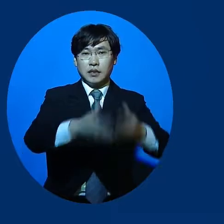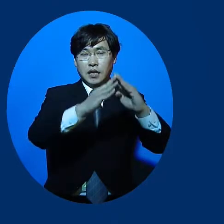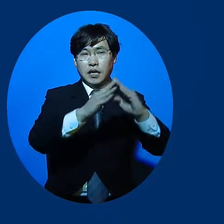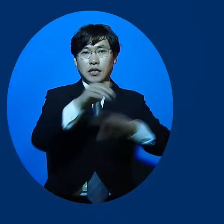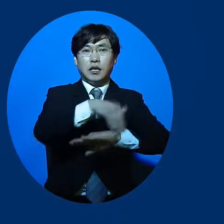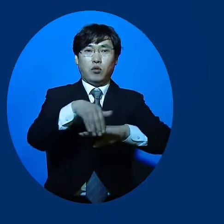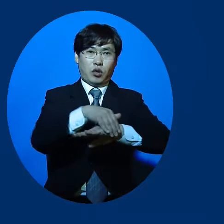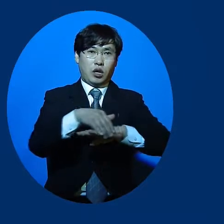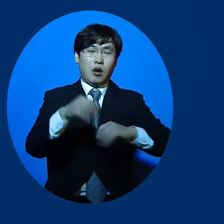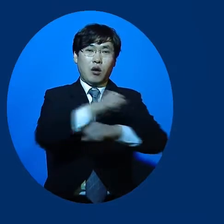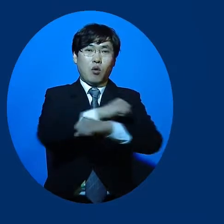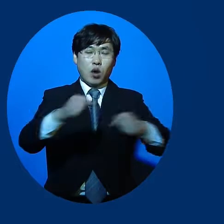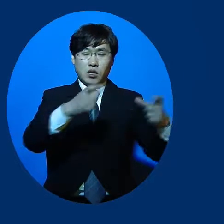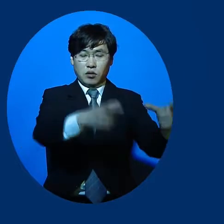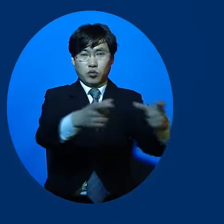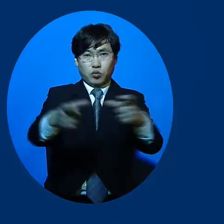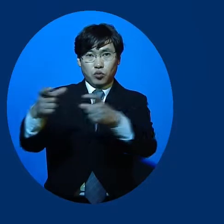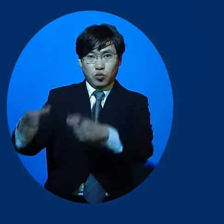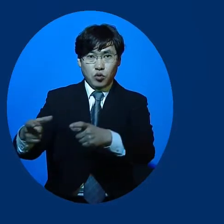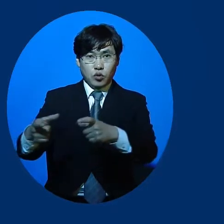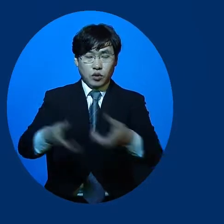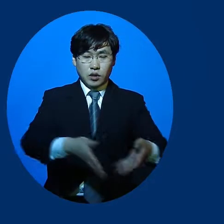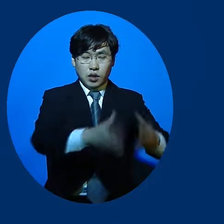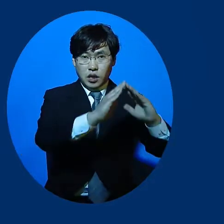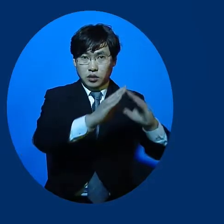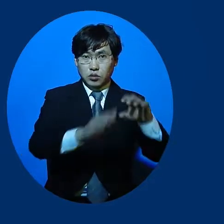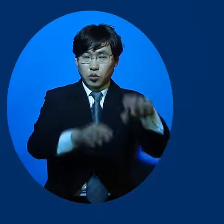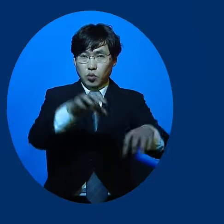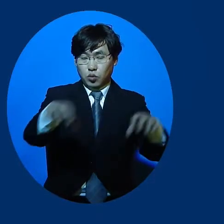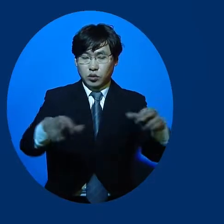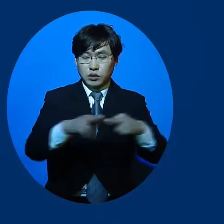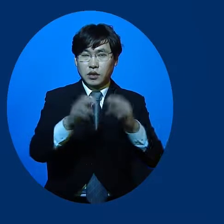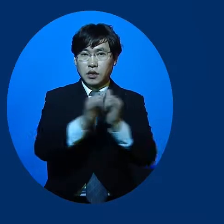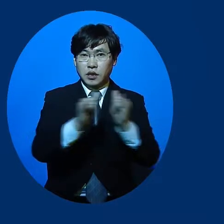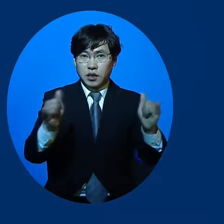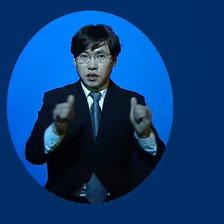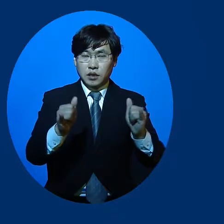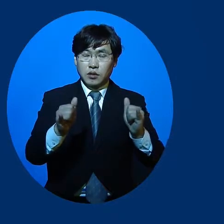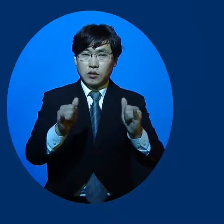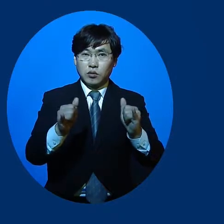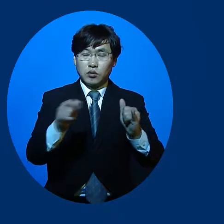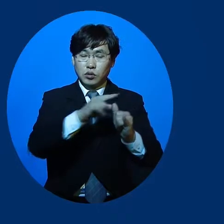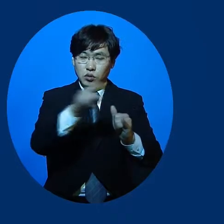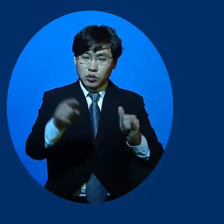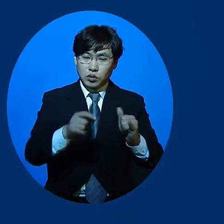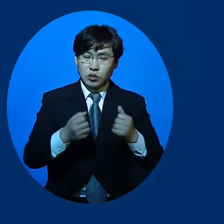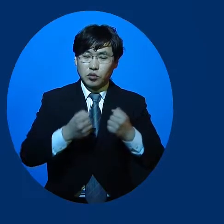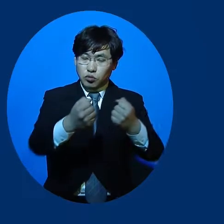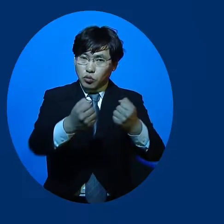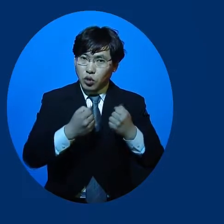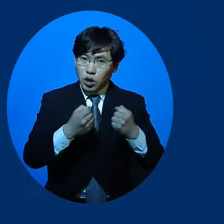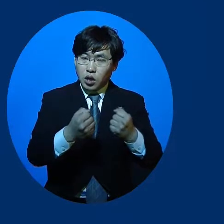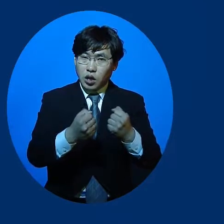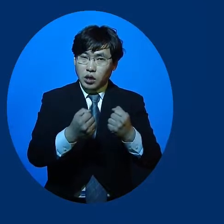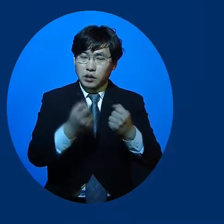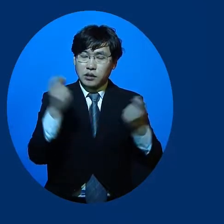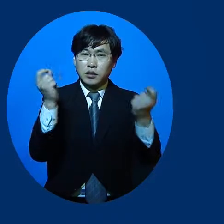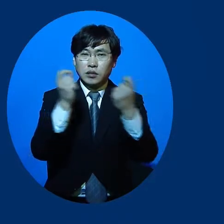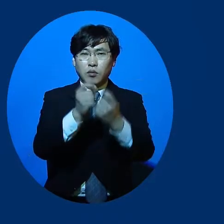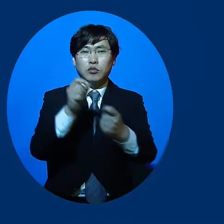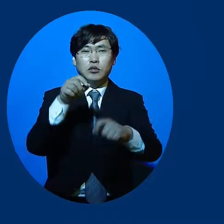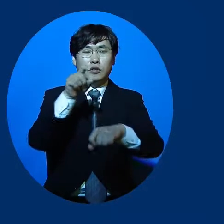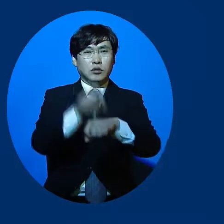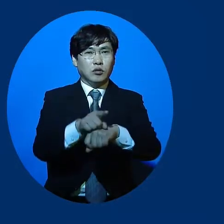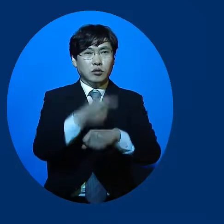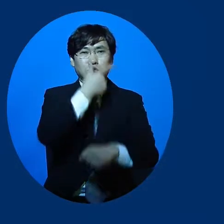그러나 광역 단위로 건립되는 시설로 장애인의 이동성을 고려했을 때 그 접근성이 매우 떨어진다는 단점이 있습니다.